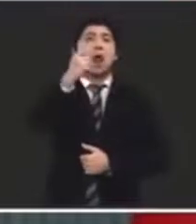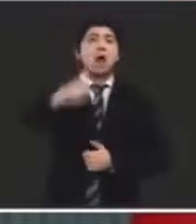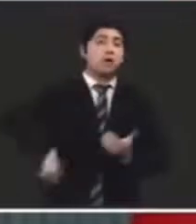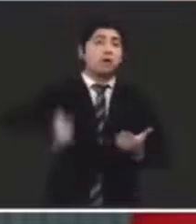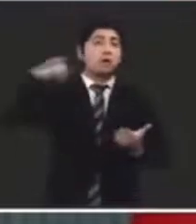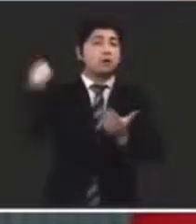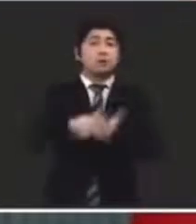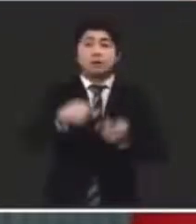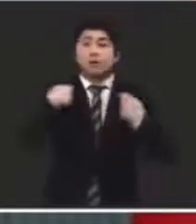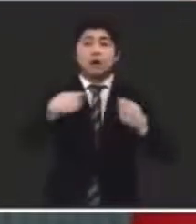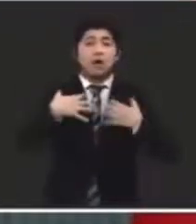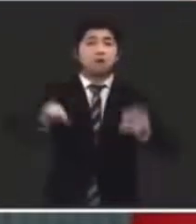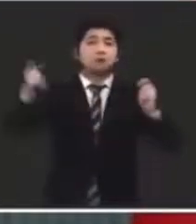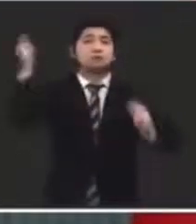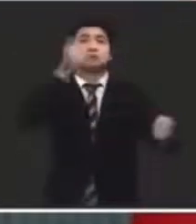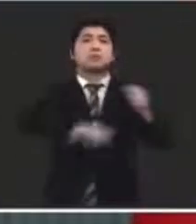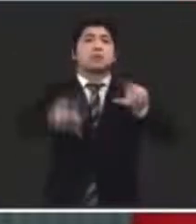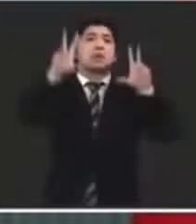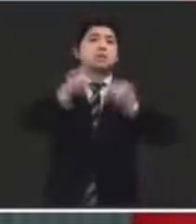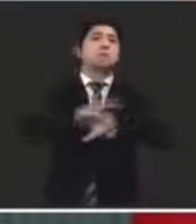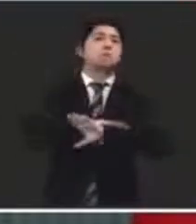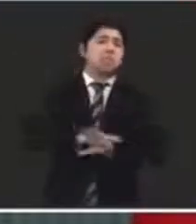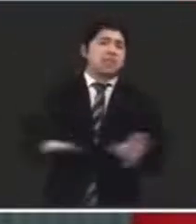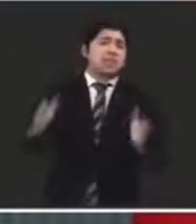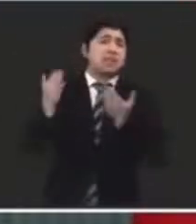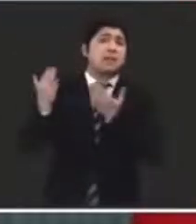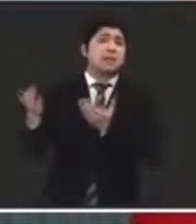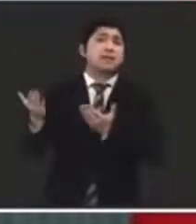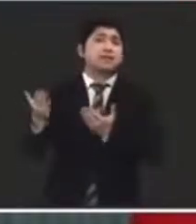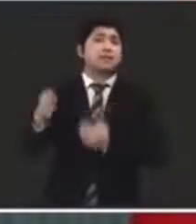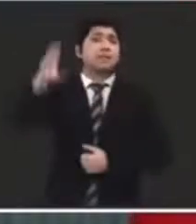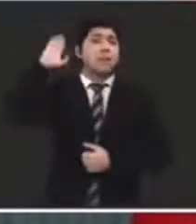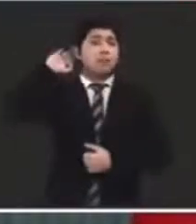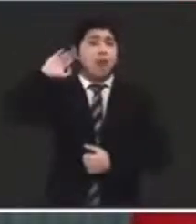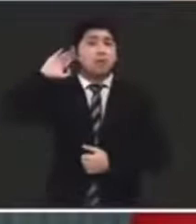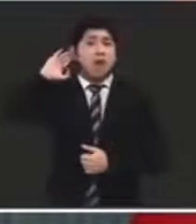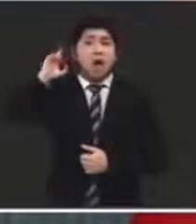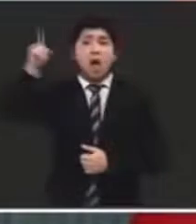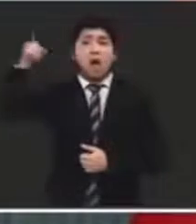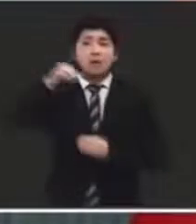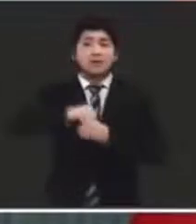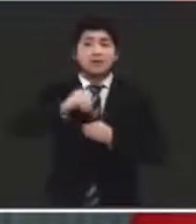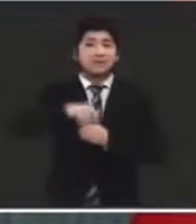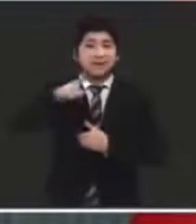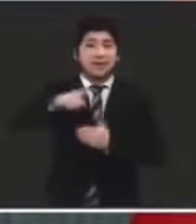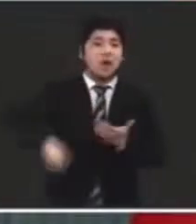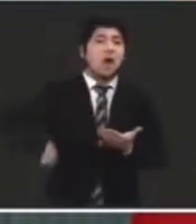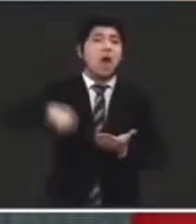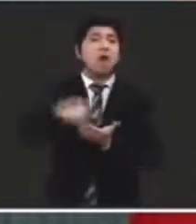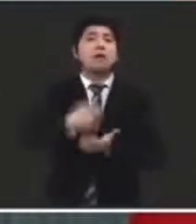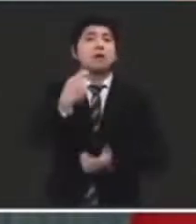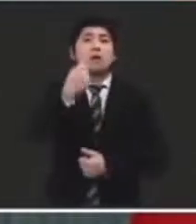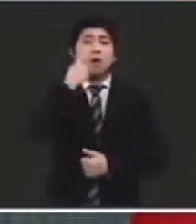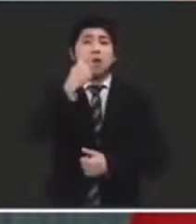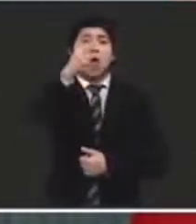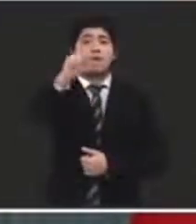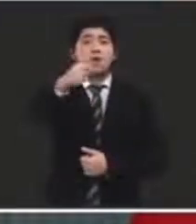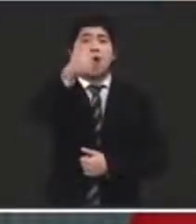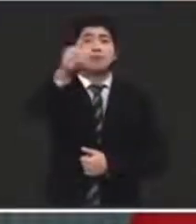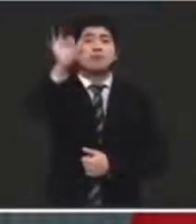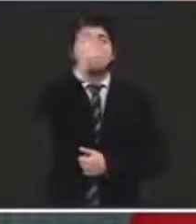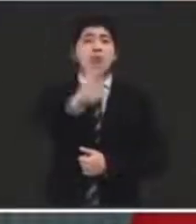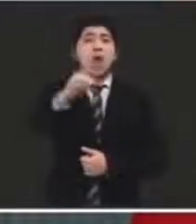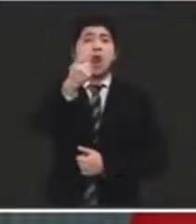ederek tamamladık O da bitti Malatya'da yatırım Bedeli iki virgül 6